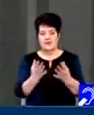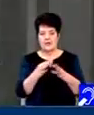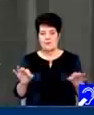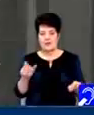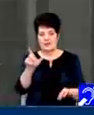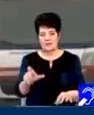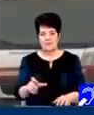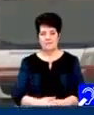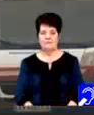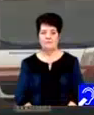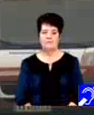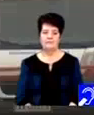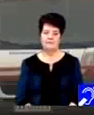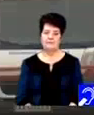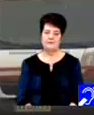libertate.